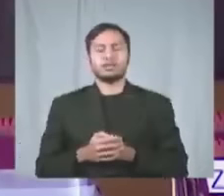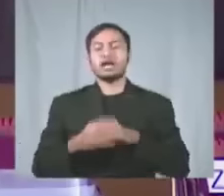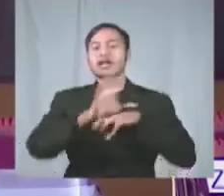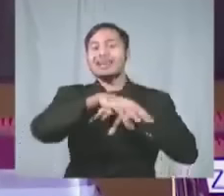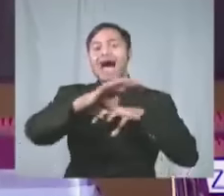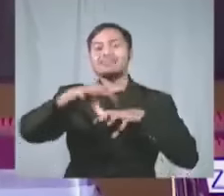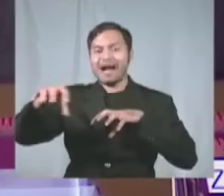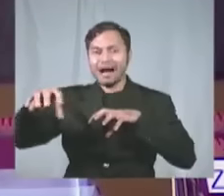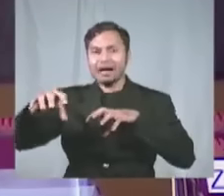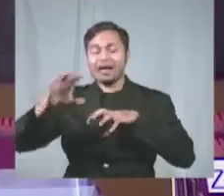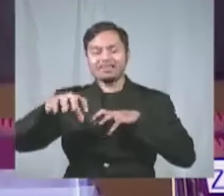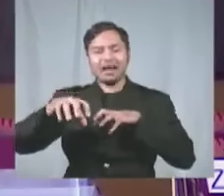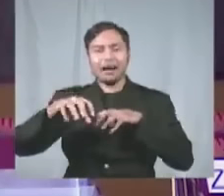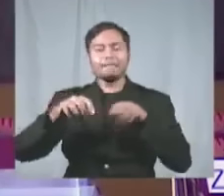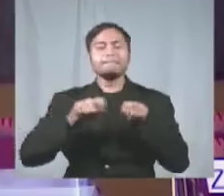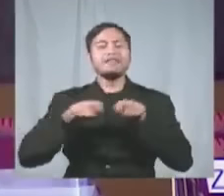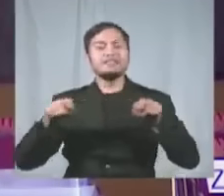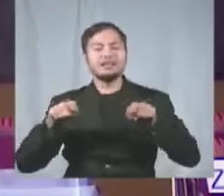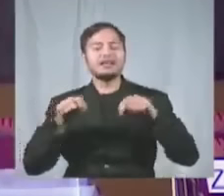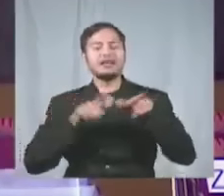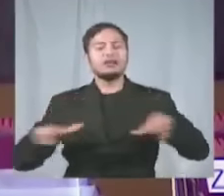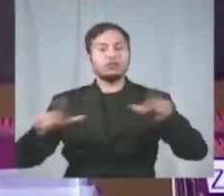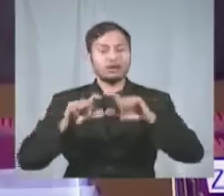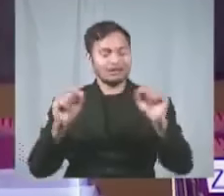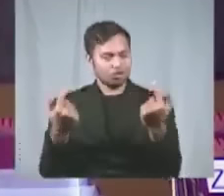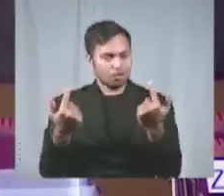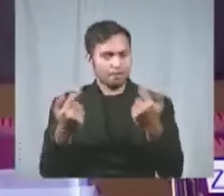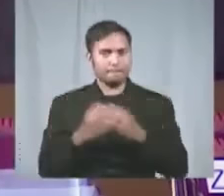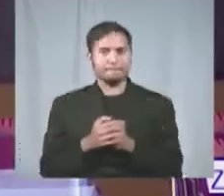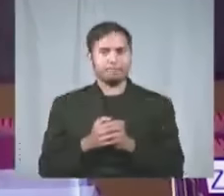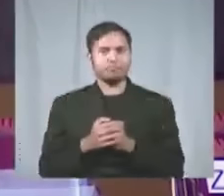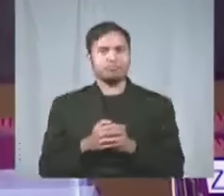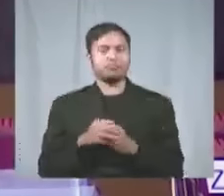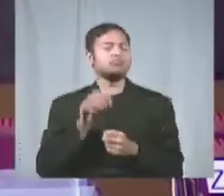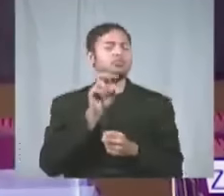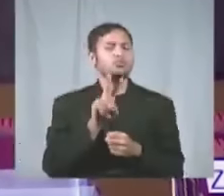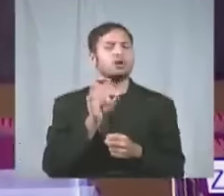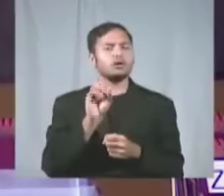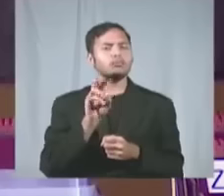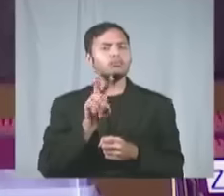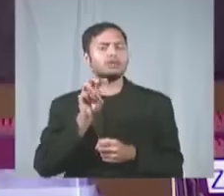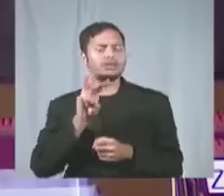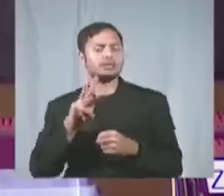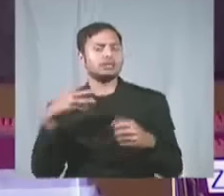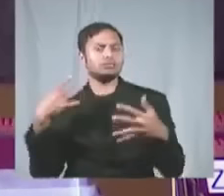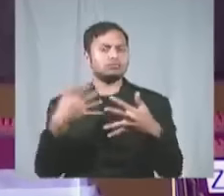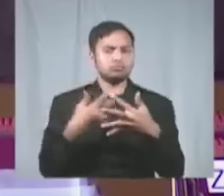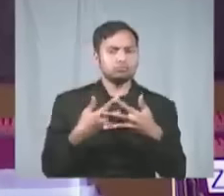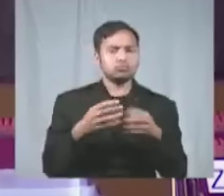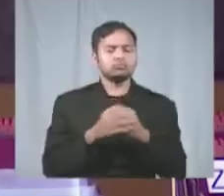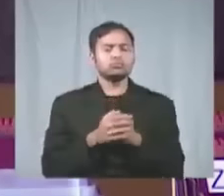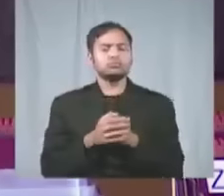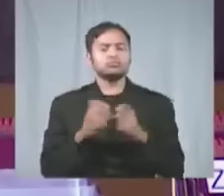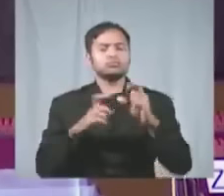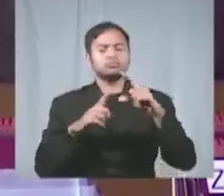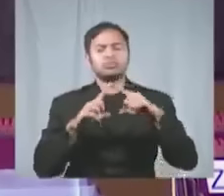Kementerian Lingkungan Hidup diketahui bahwa selama tahun 2023 timbunan sampah